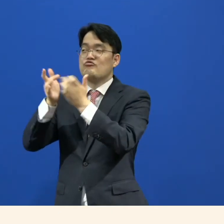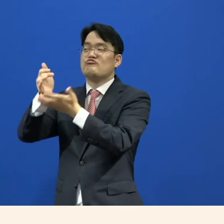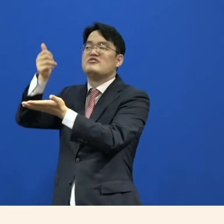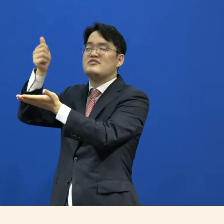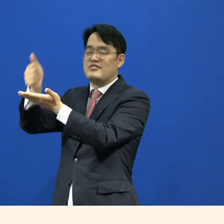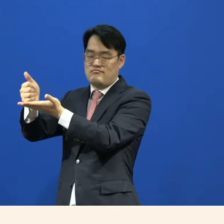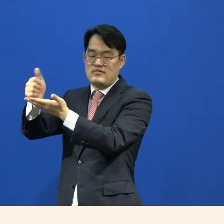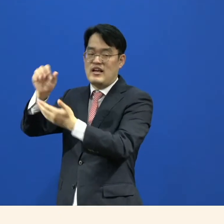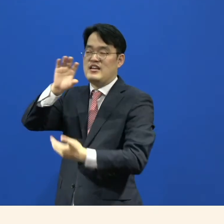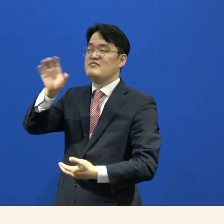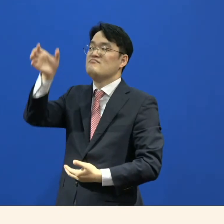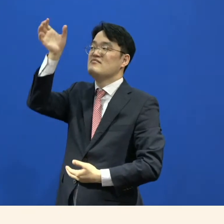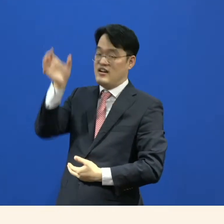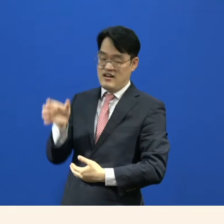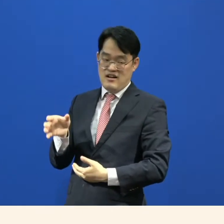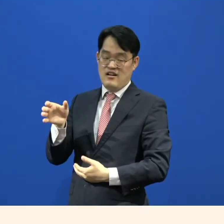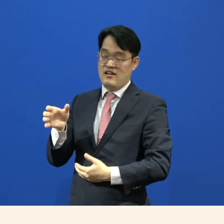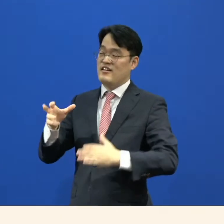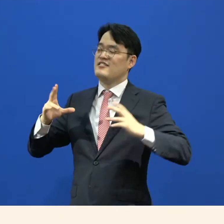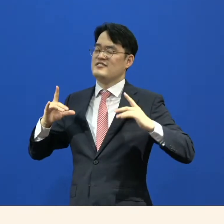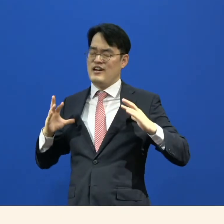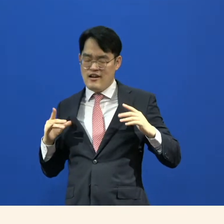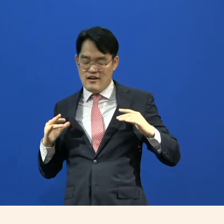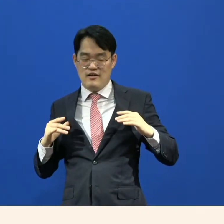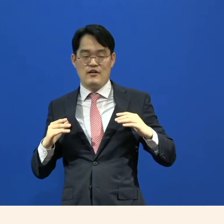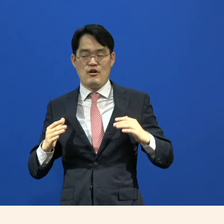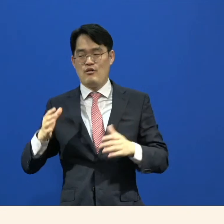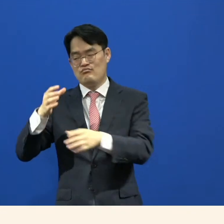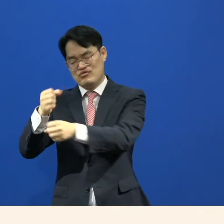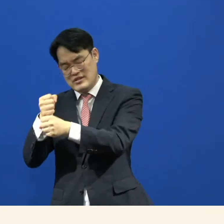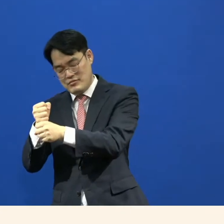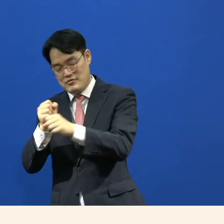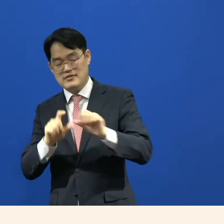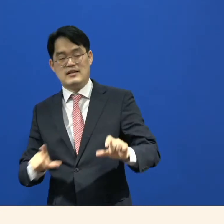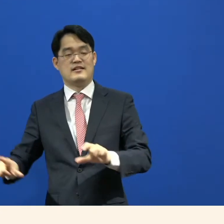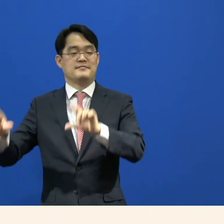살았던 것이죠. 그것이 그의 인생의 동력이었습니다.